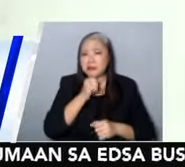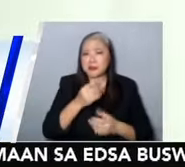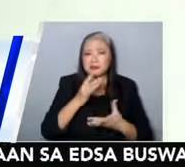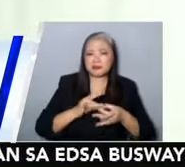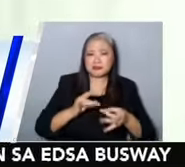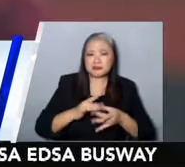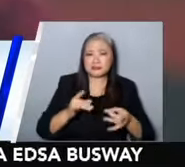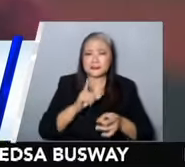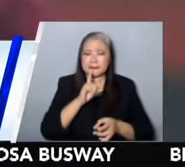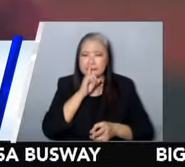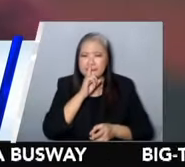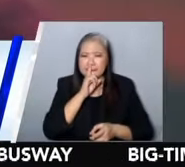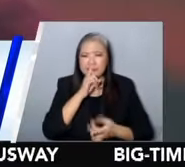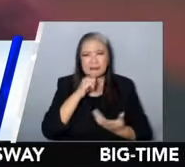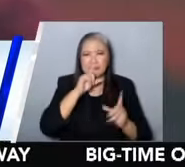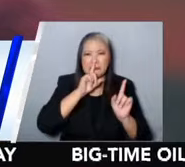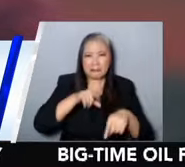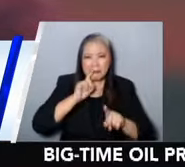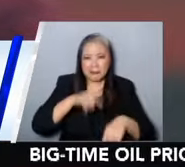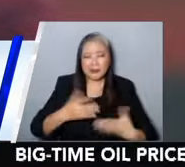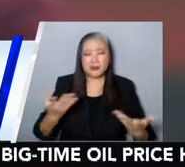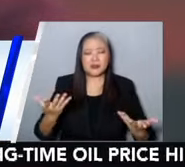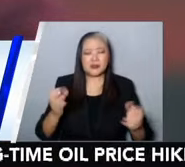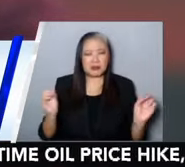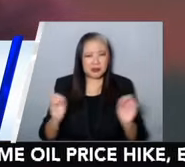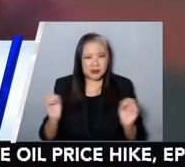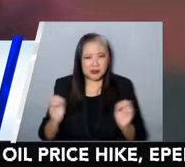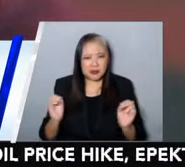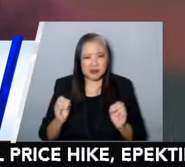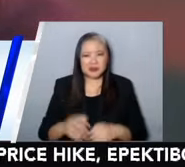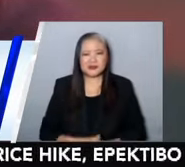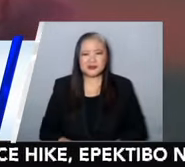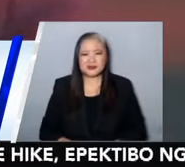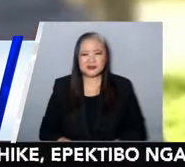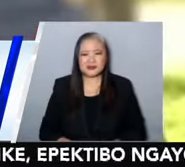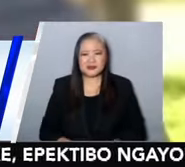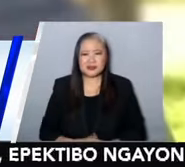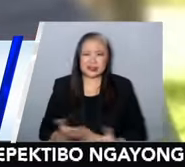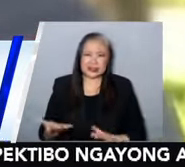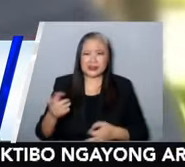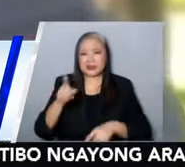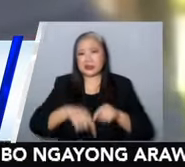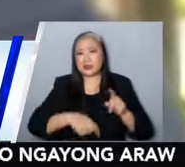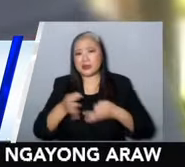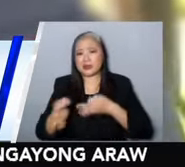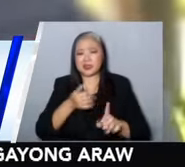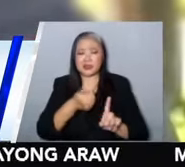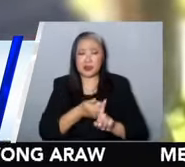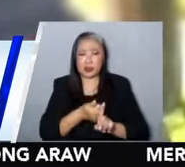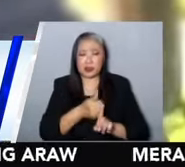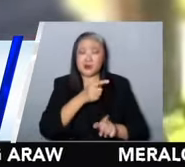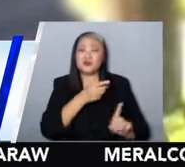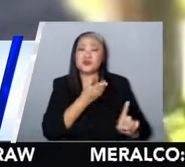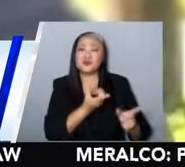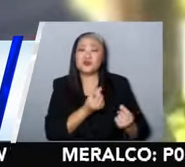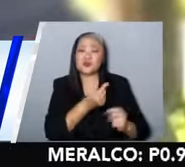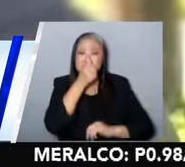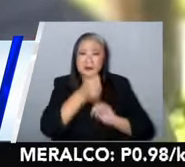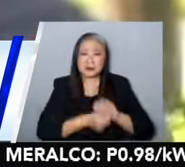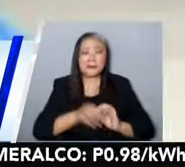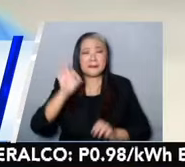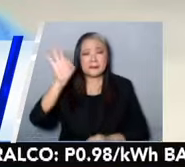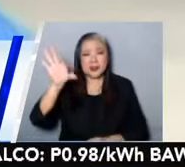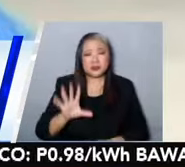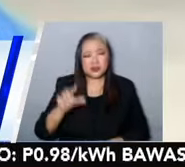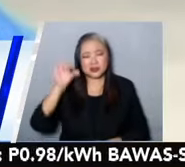makaka-respond, hindi siya makaka-reply sa mga akusasyon dahil wala, nagtatago siya. Okay. Mas maganda kung harapin